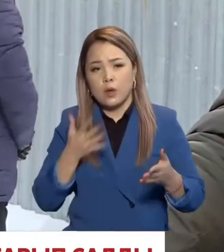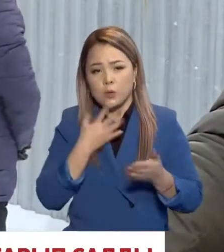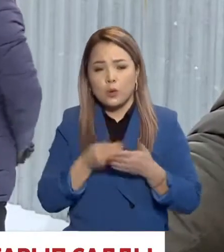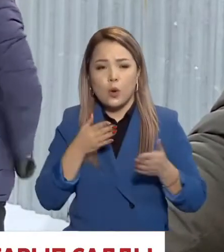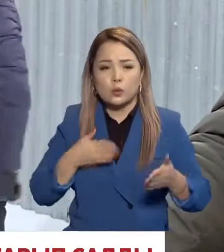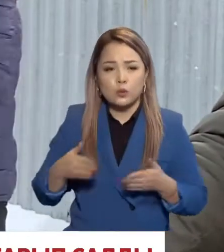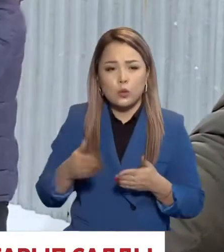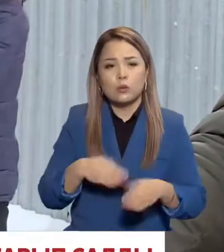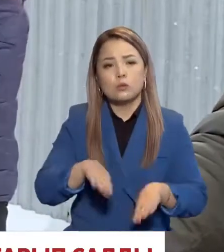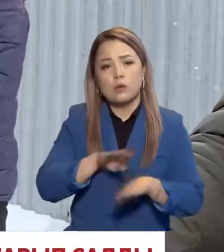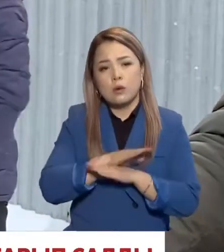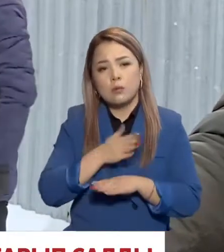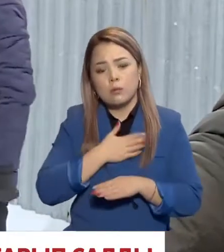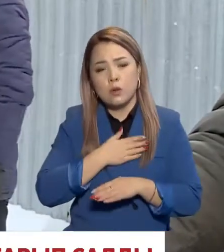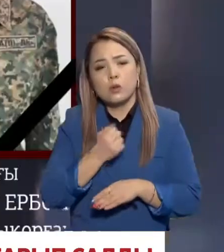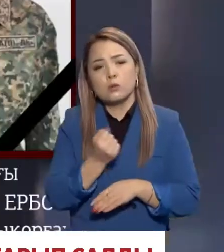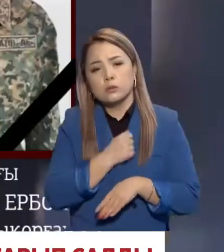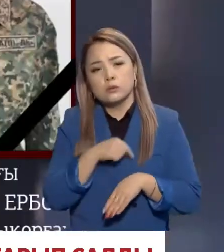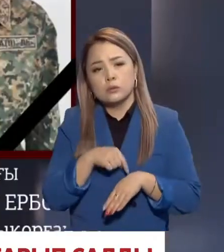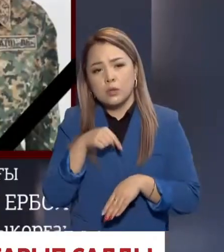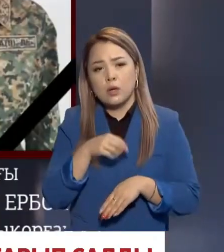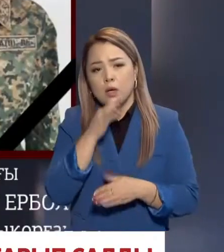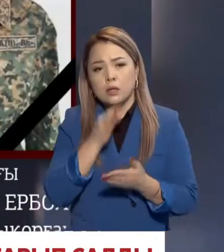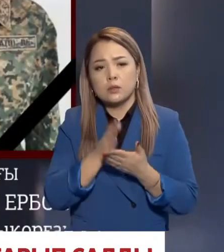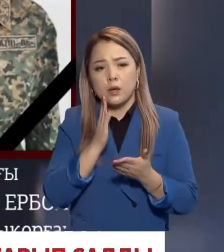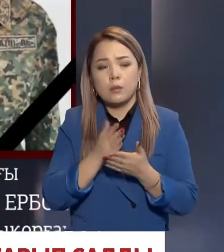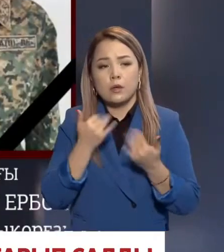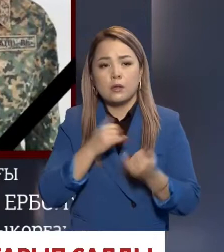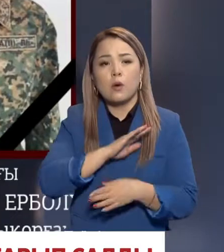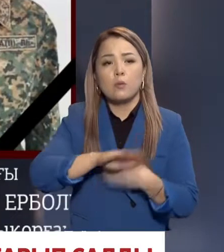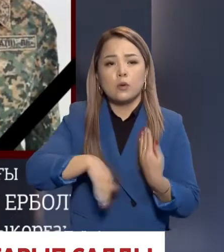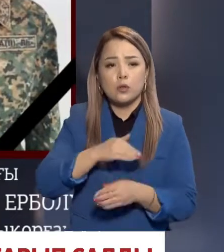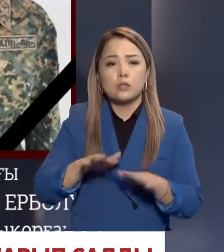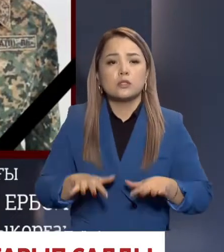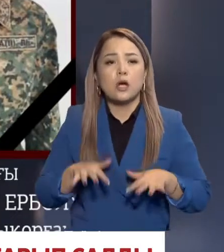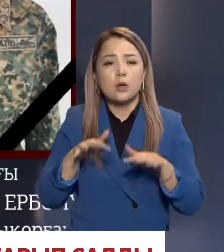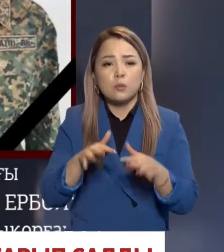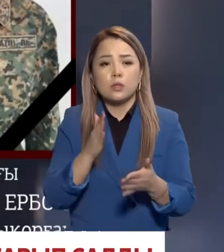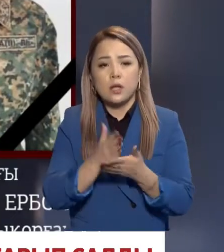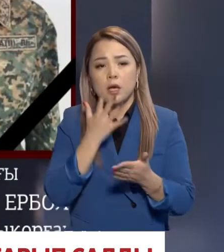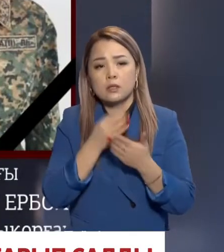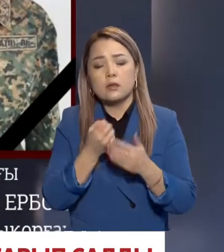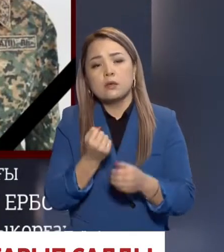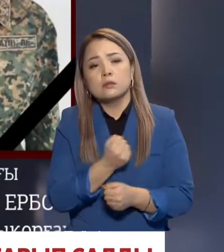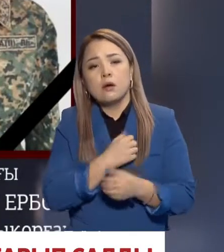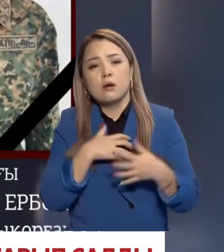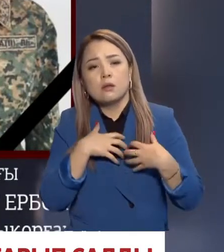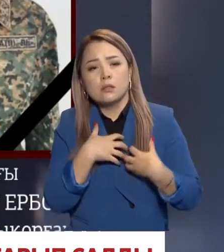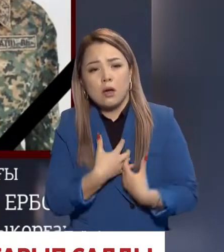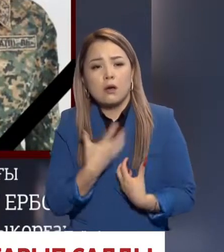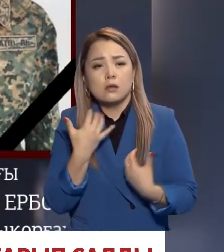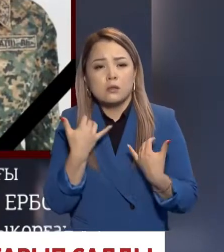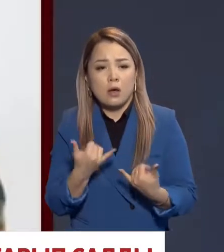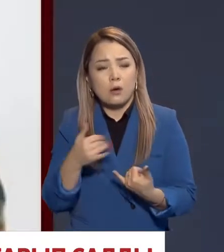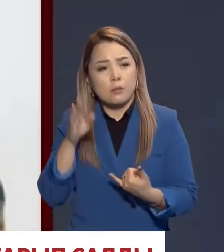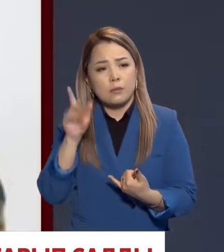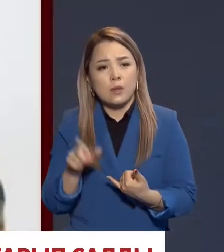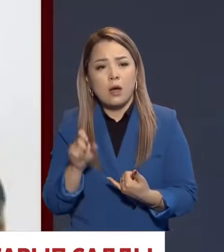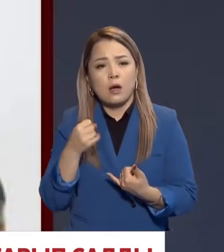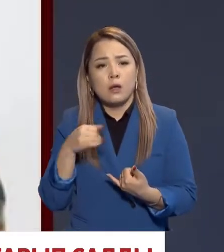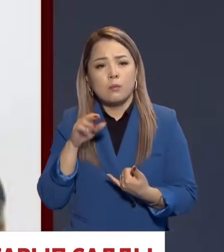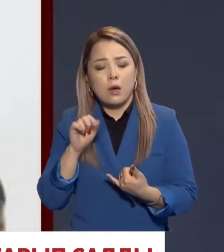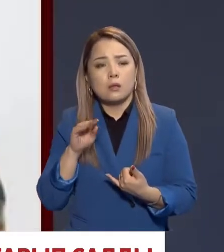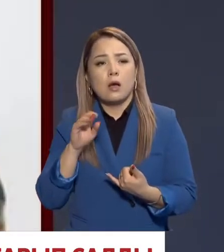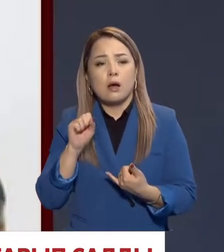ел үшін құрбан болды. Көңіліме медеу сол. Теріс ниетті бүлікшілердің шабуылына қаймықпай қасқайып қарсы тұрған тағы бір ұландық батыр Айбат